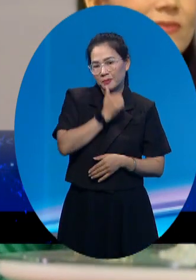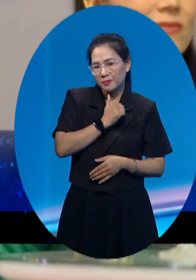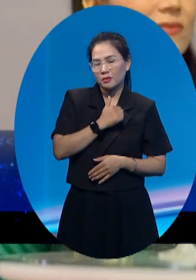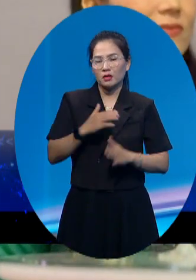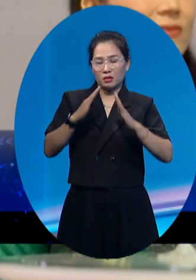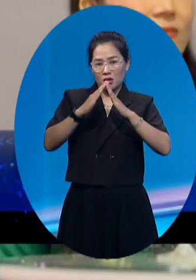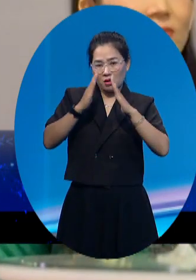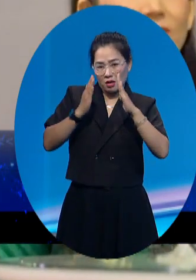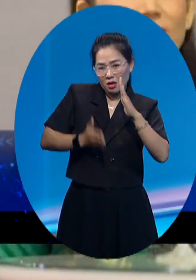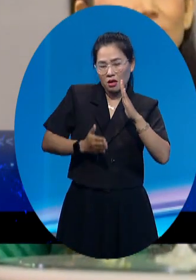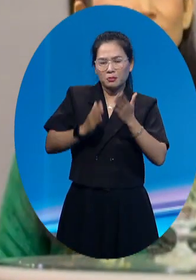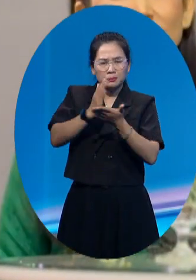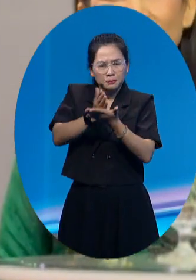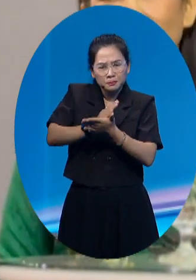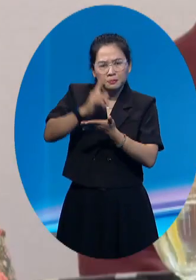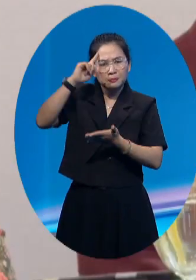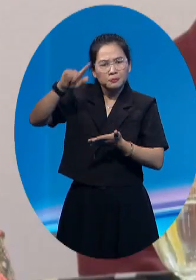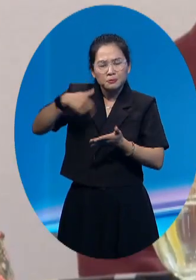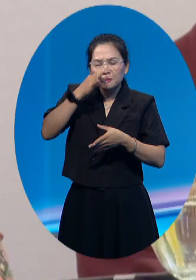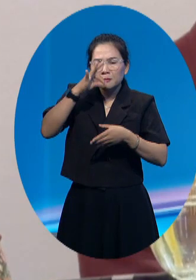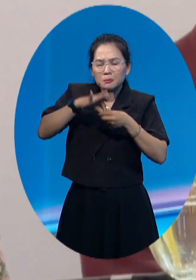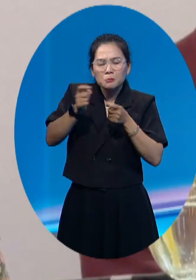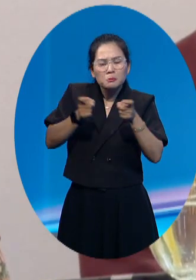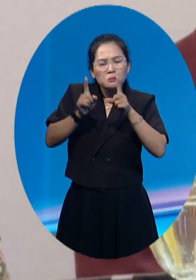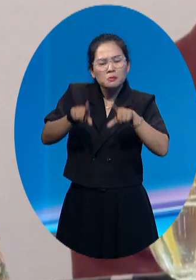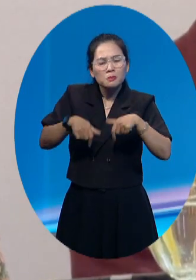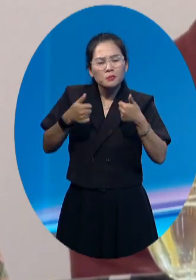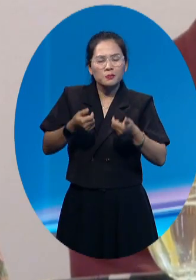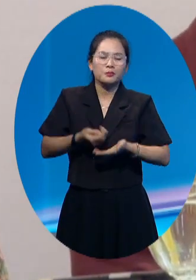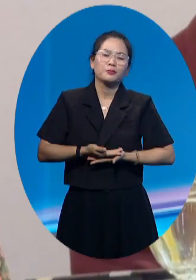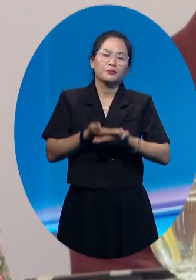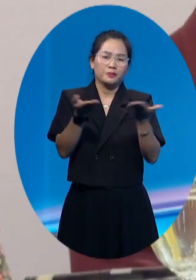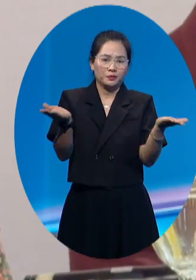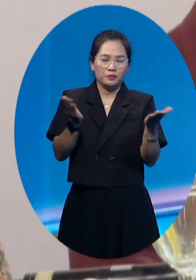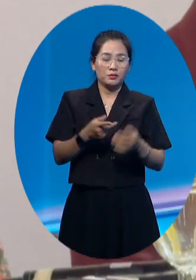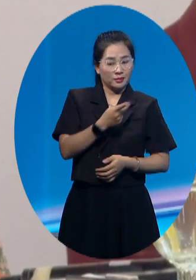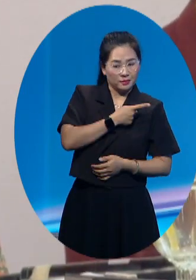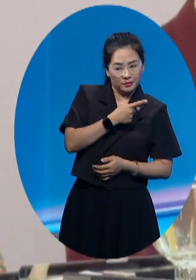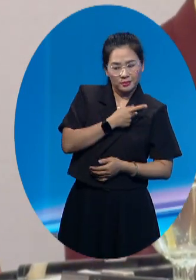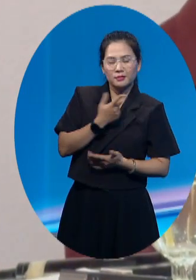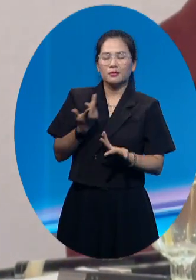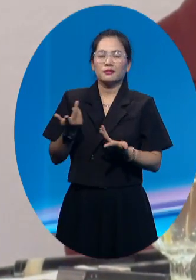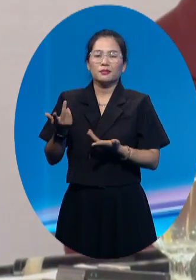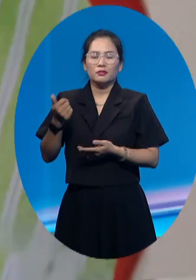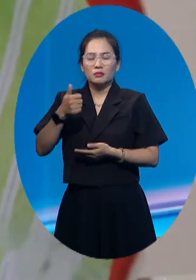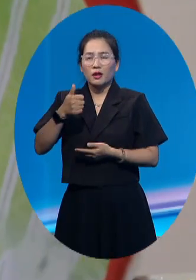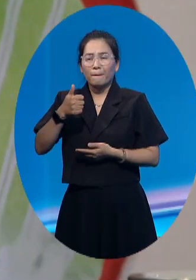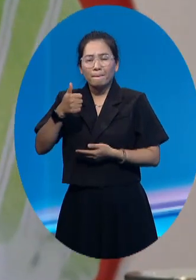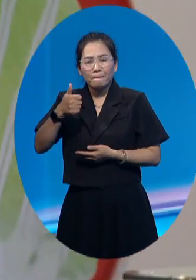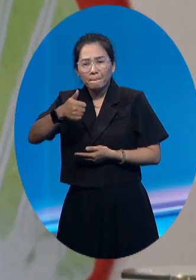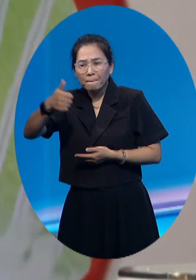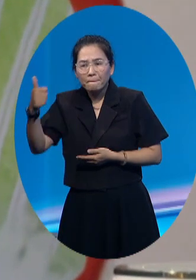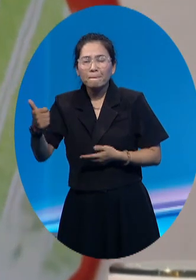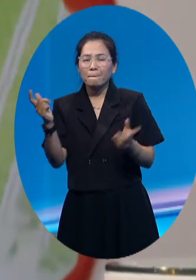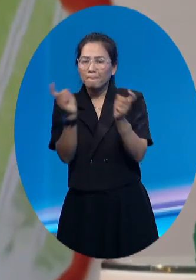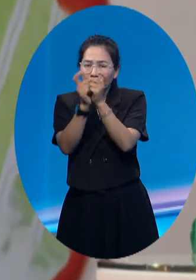nhà hàng chia sẻ những bí quyết quản lý vận hành nhà hàng chay. Đây cũng là dịp để các khách mời và khán giả thảo luận về vai trò của ẩm thực chay trong việc